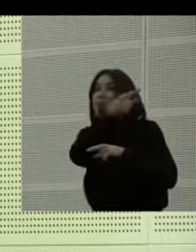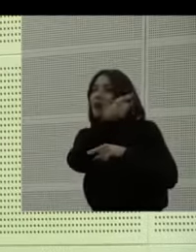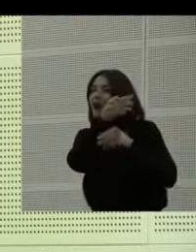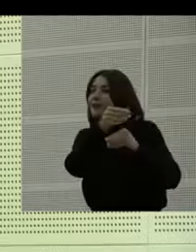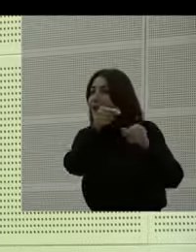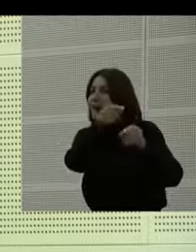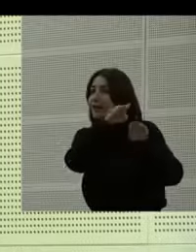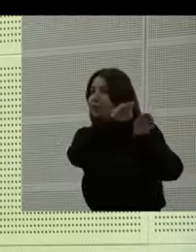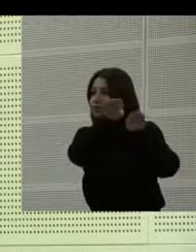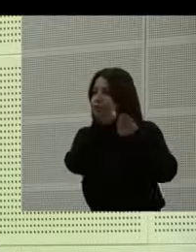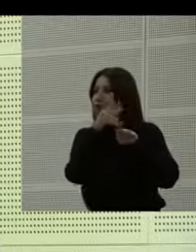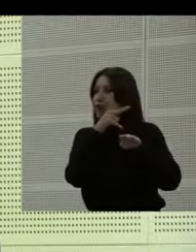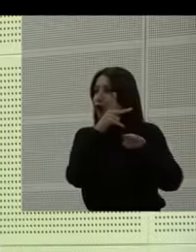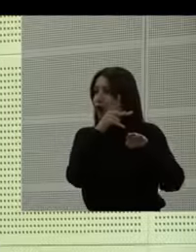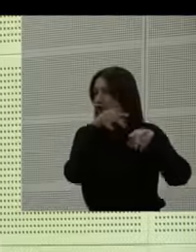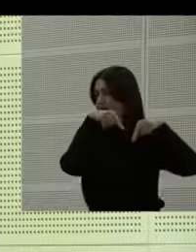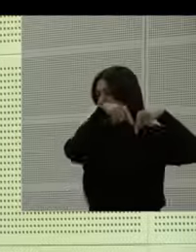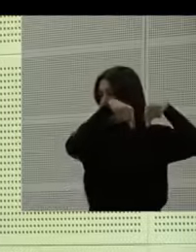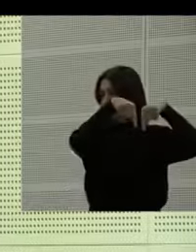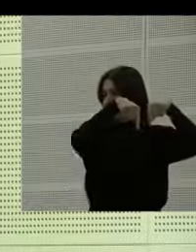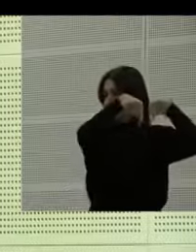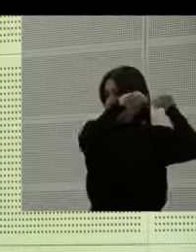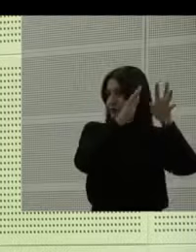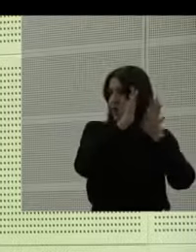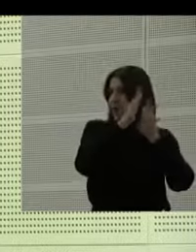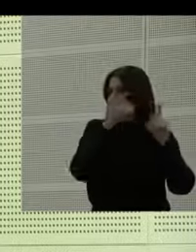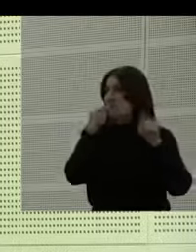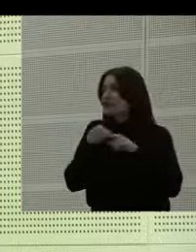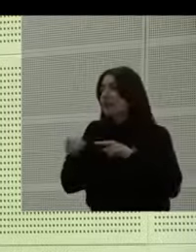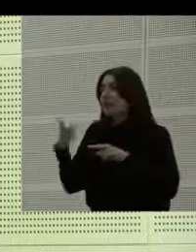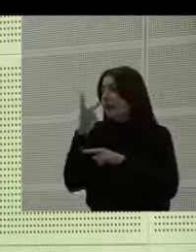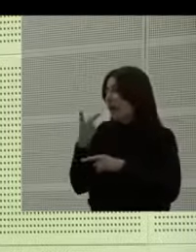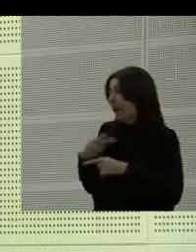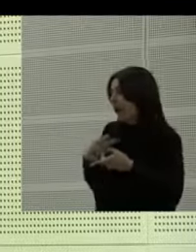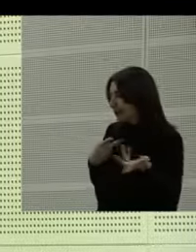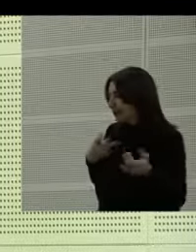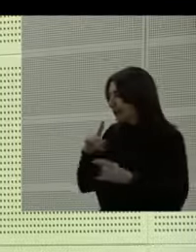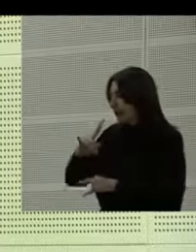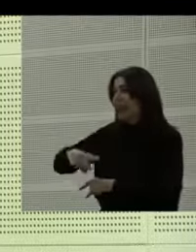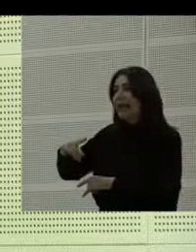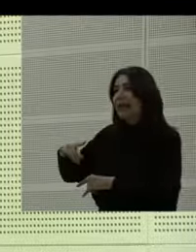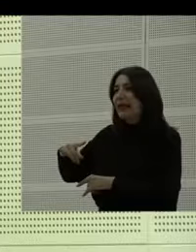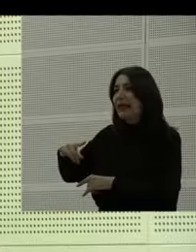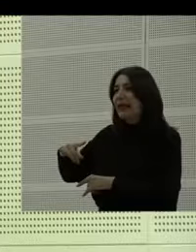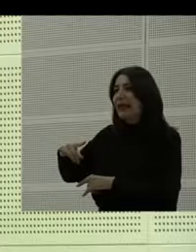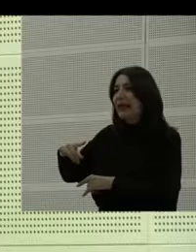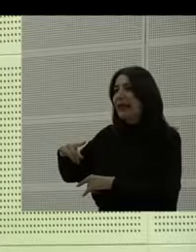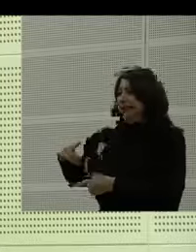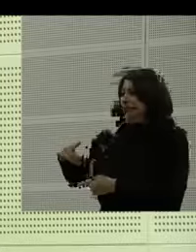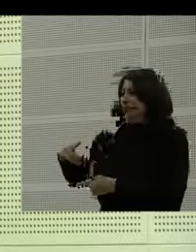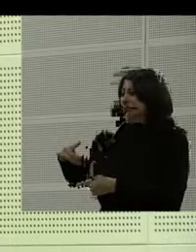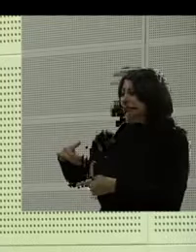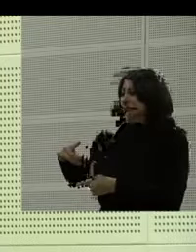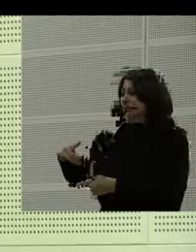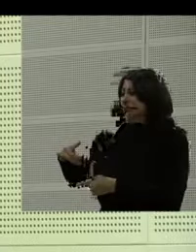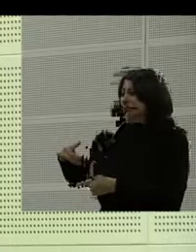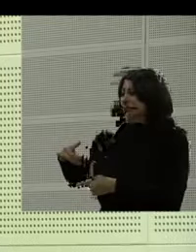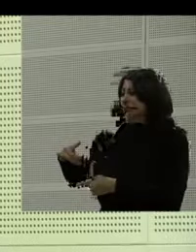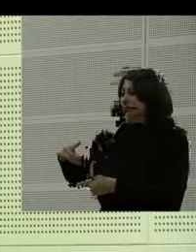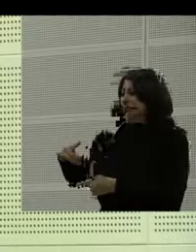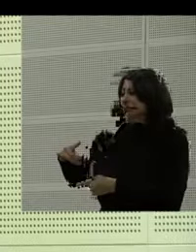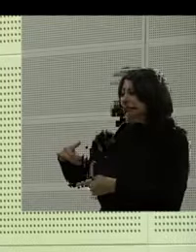ha una pinna, finisce con una pinna, è